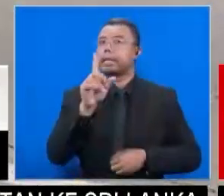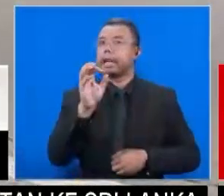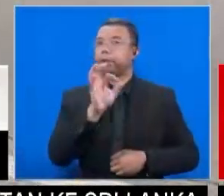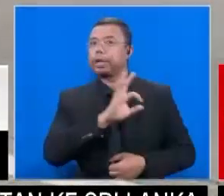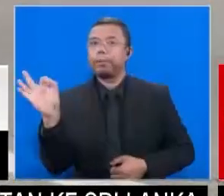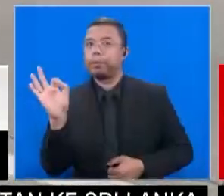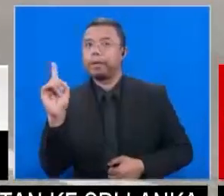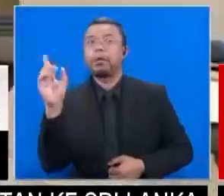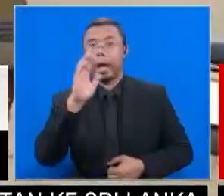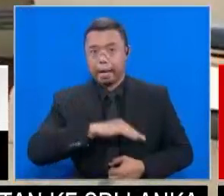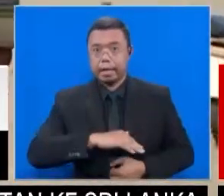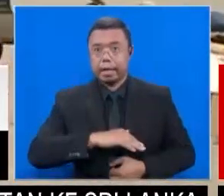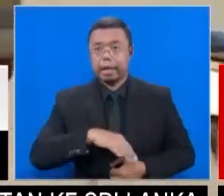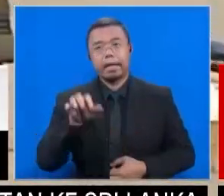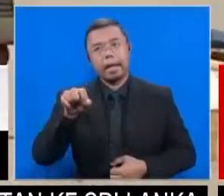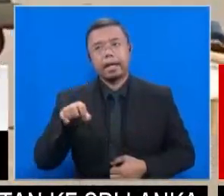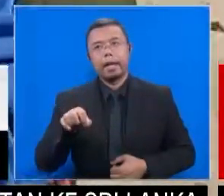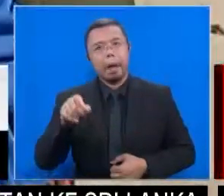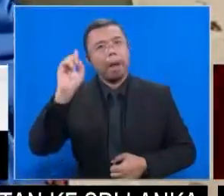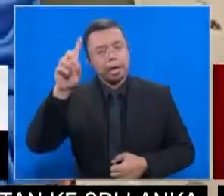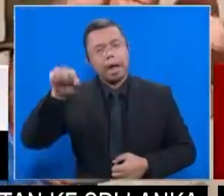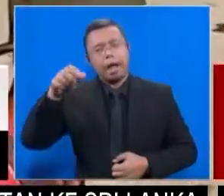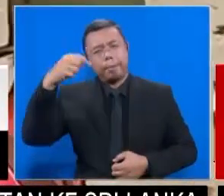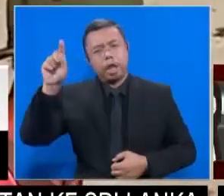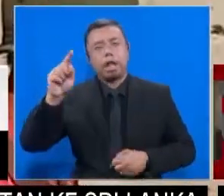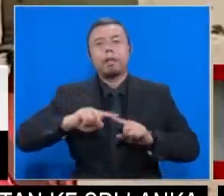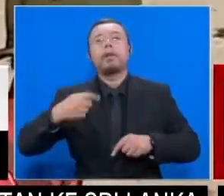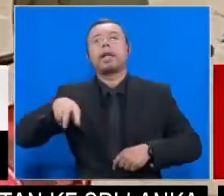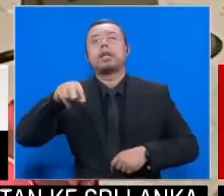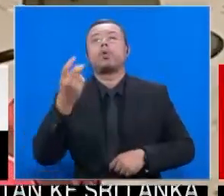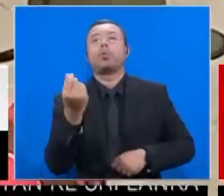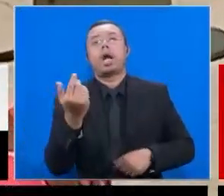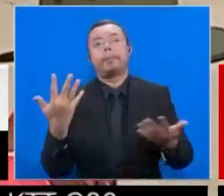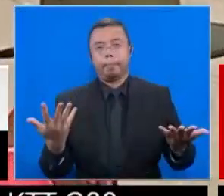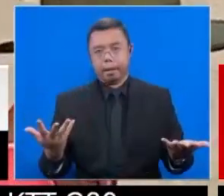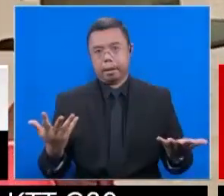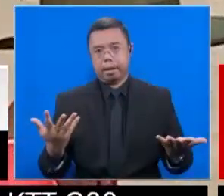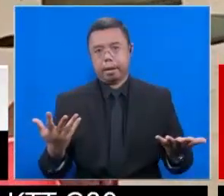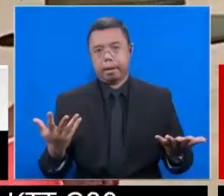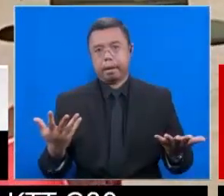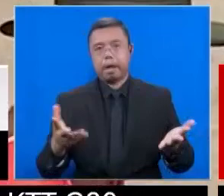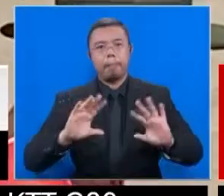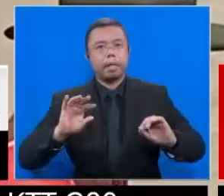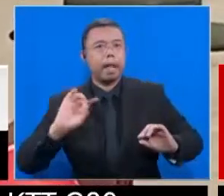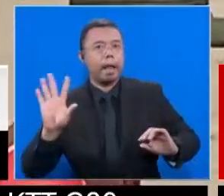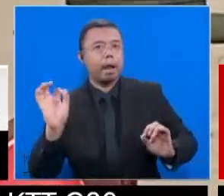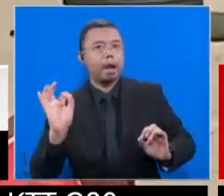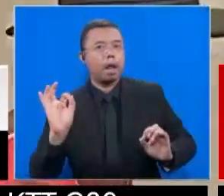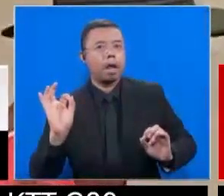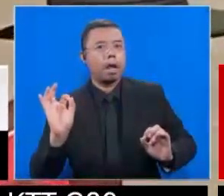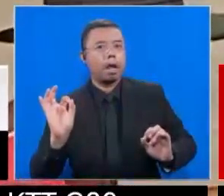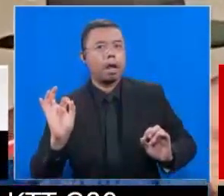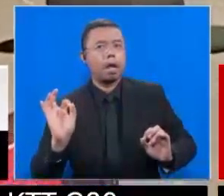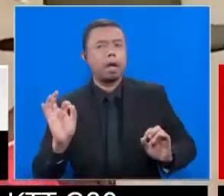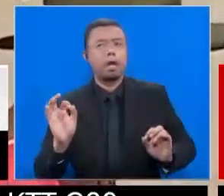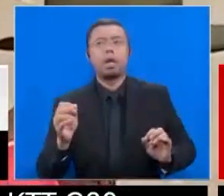ribu rupiah. Bu. Kayaknya emang sih bahaya. Mereka nyari duit uang. Oh, nggak ada pilihan, Bu. Hah? Memang harus begini.